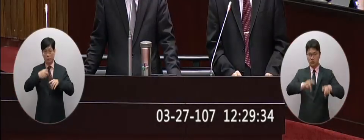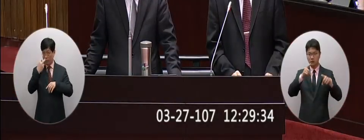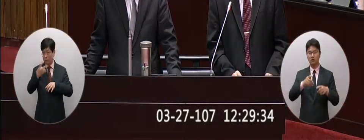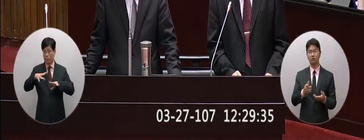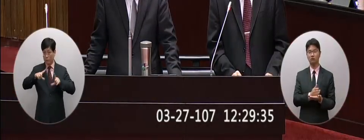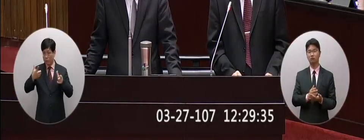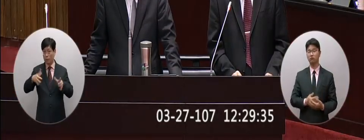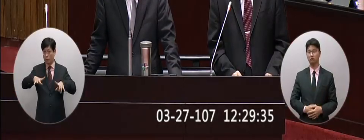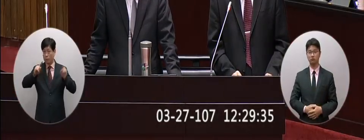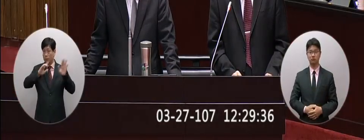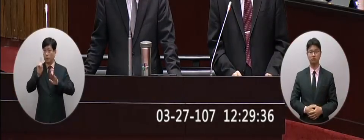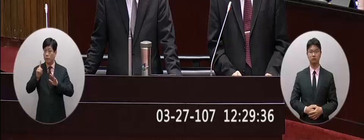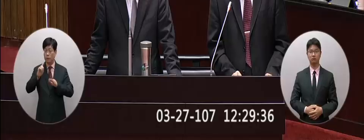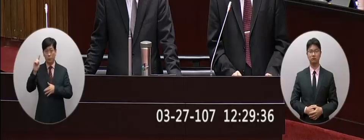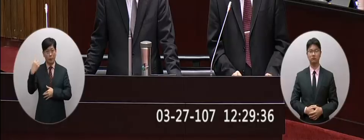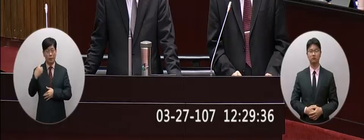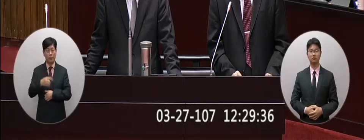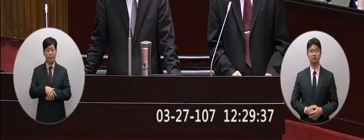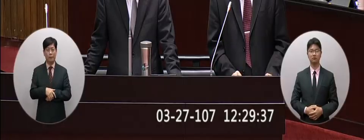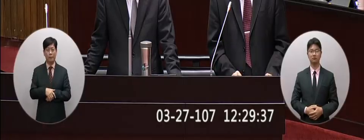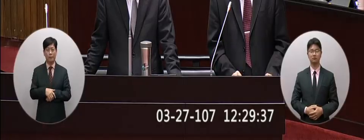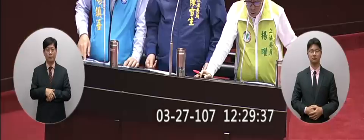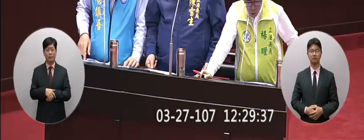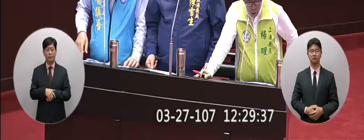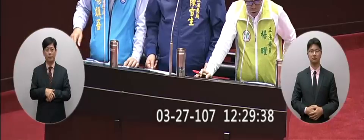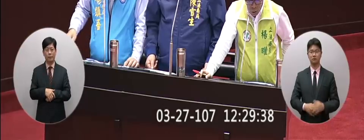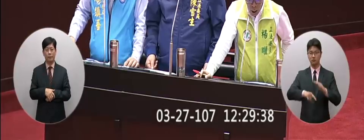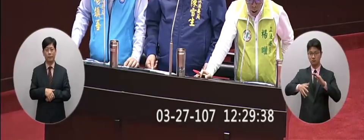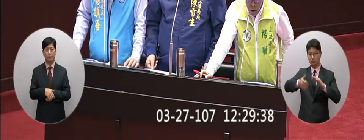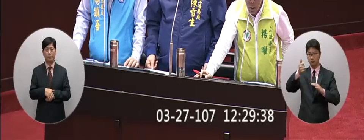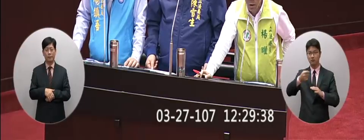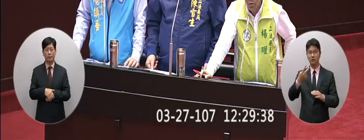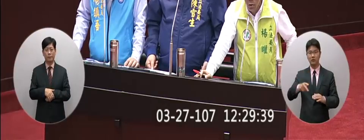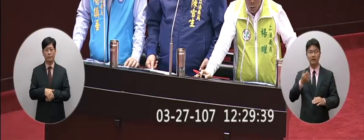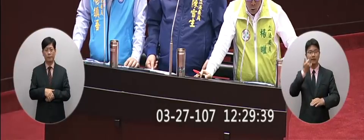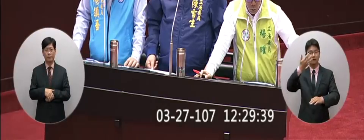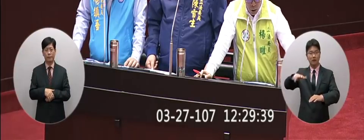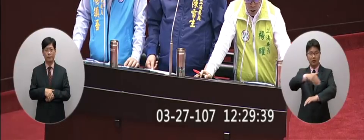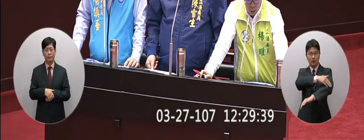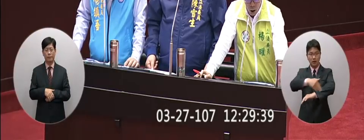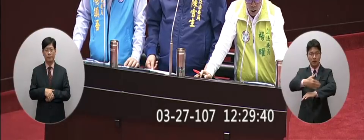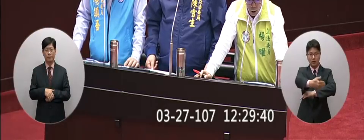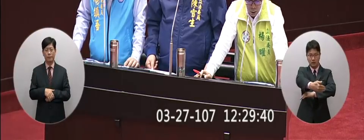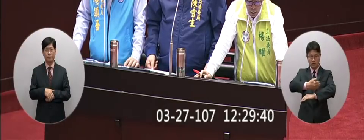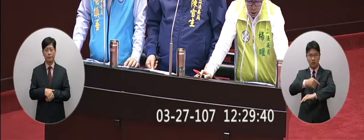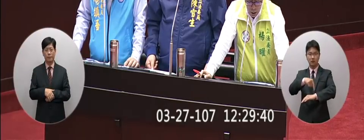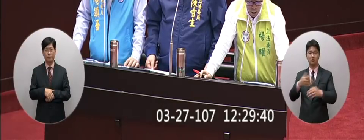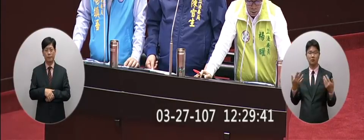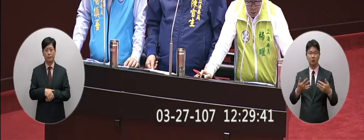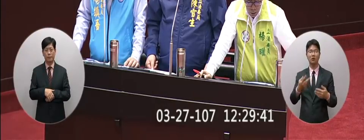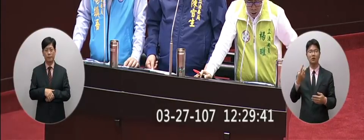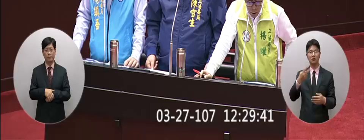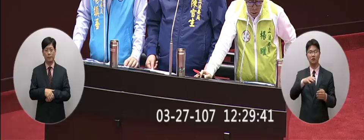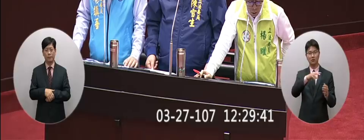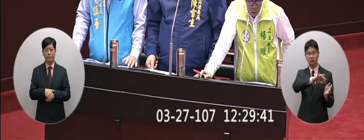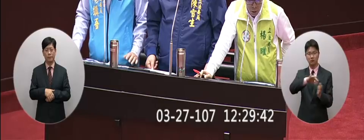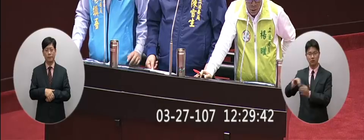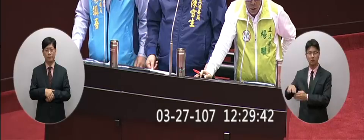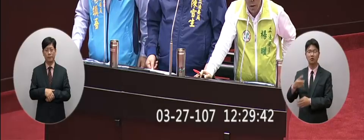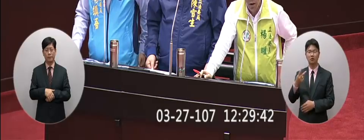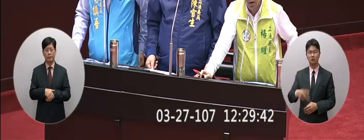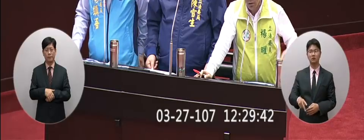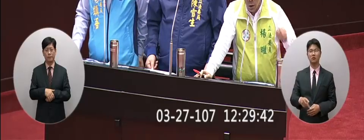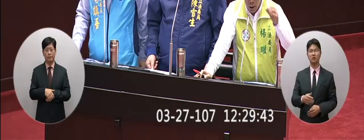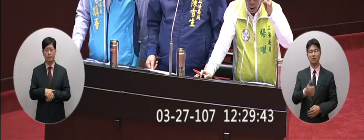了解，看看原因是成因是什么。 院长， 是 除了海岸线退缩的问题以外，还是